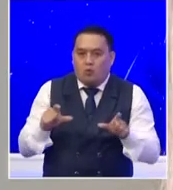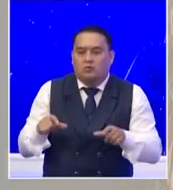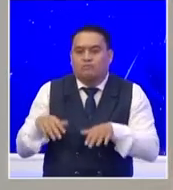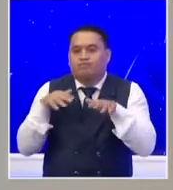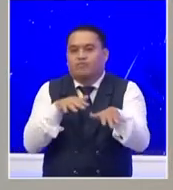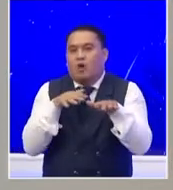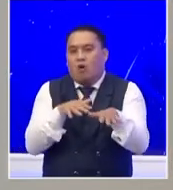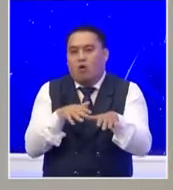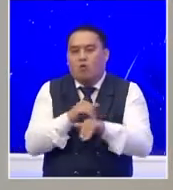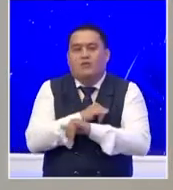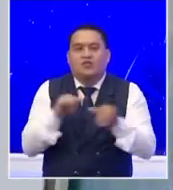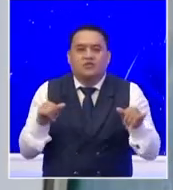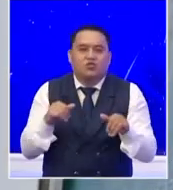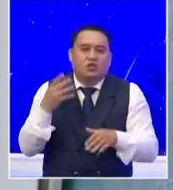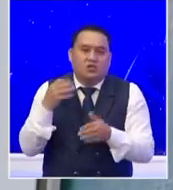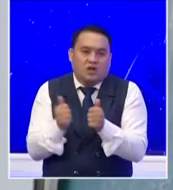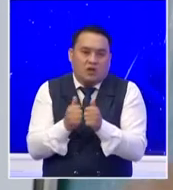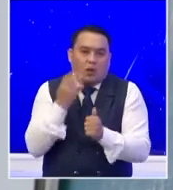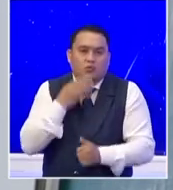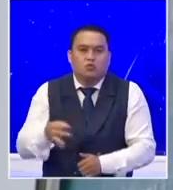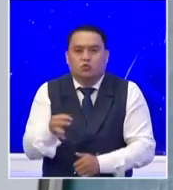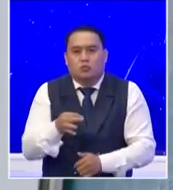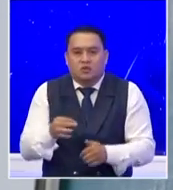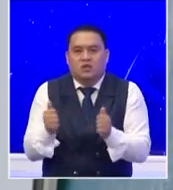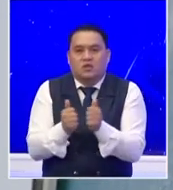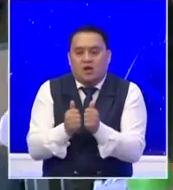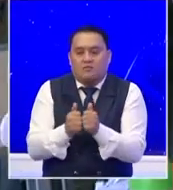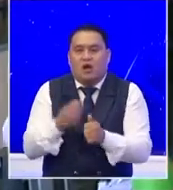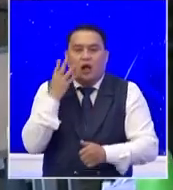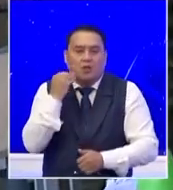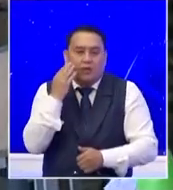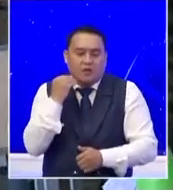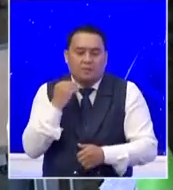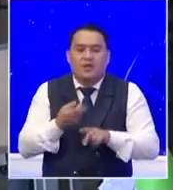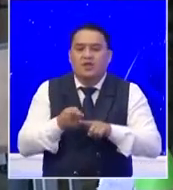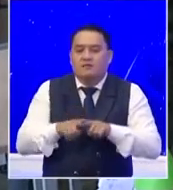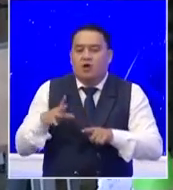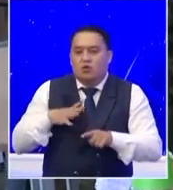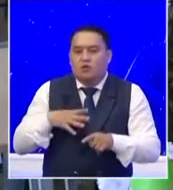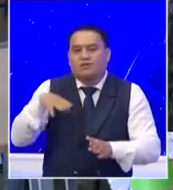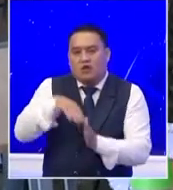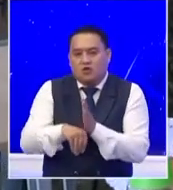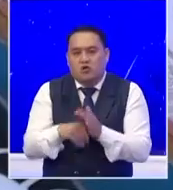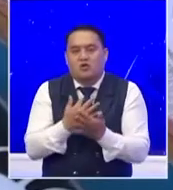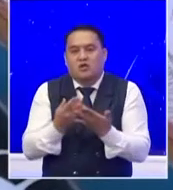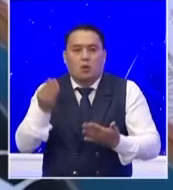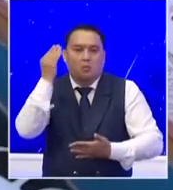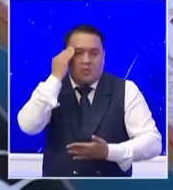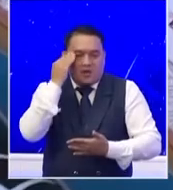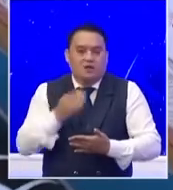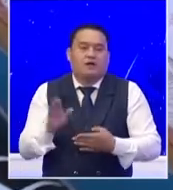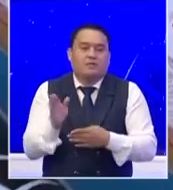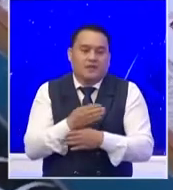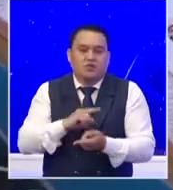миграция и активный прирост населения. Учитывая этот факт, региональное управление образования разрабатывает и внедряет ряд мер по